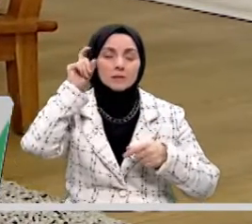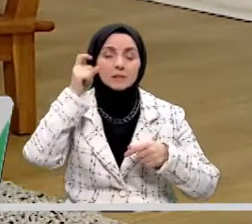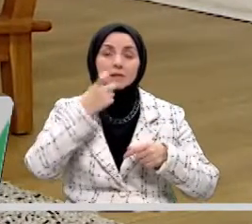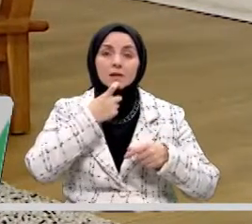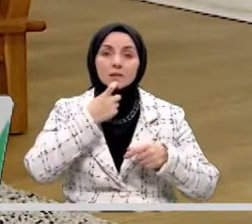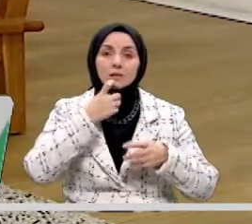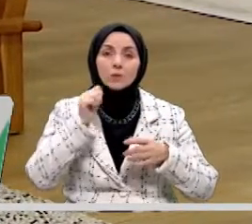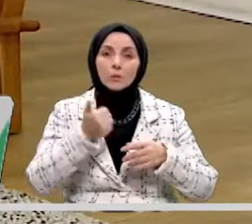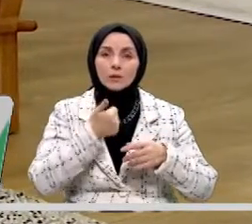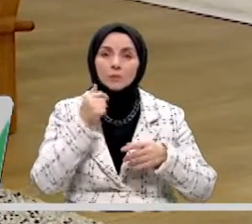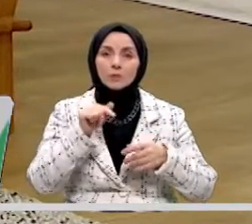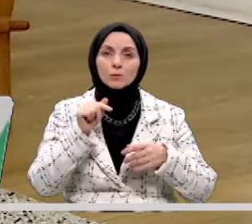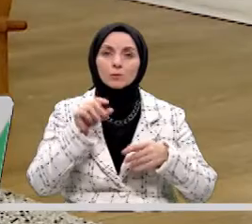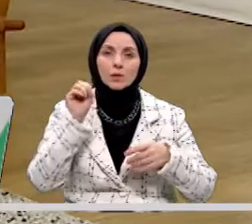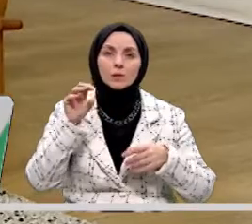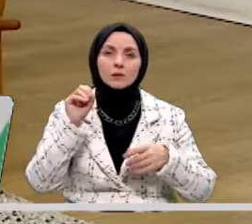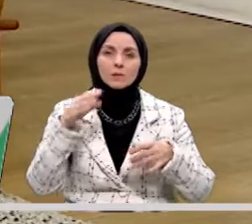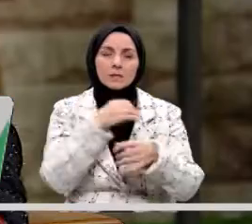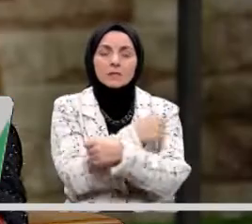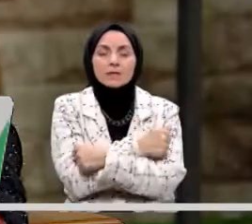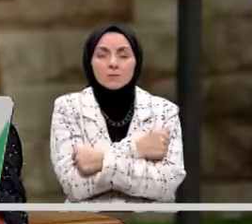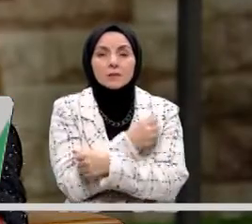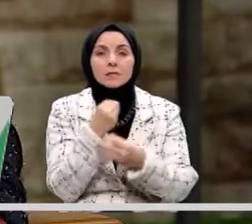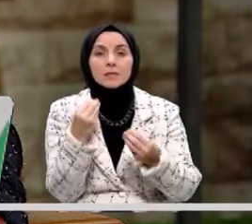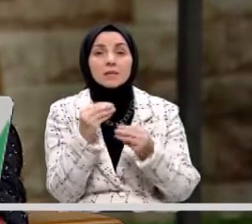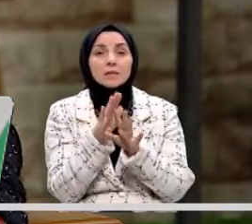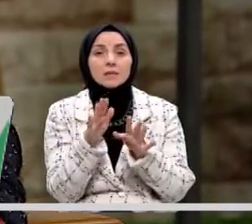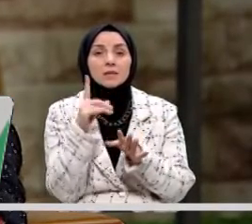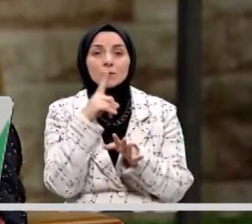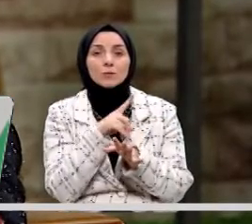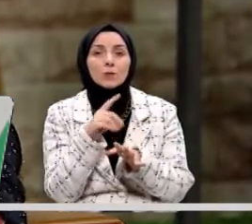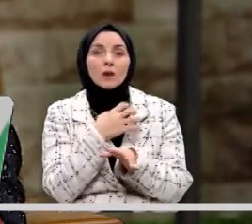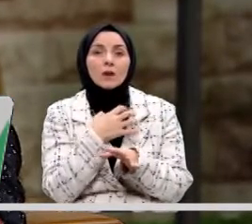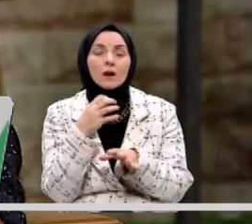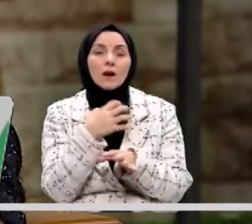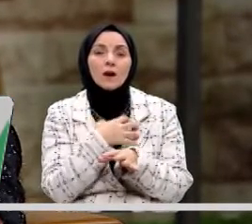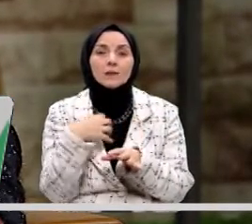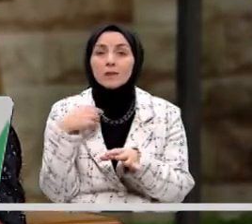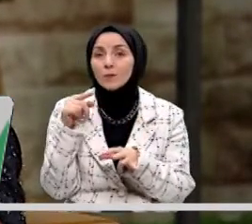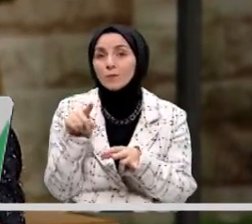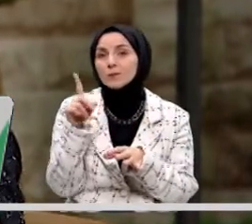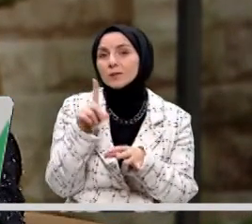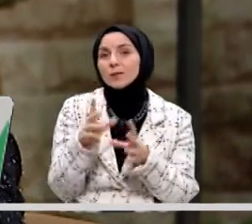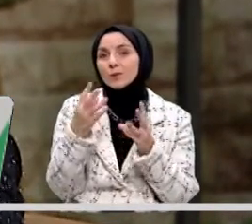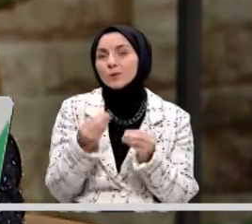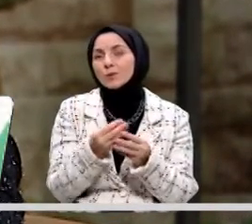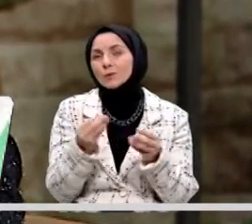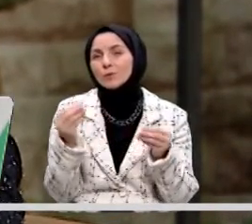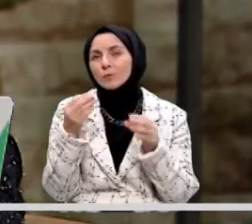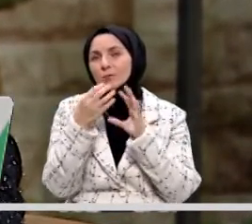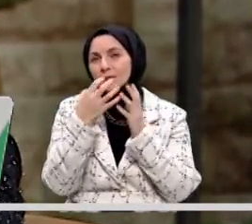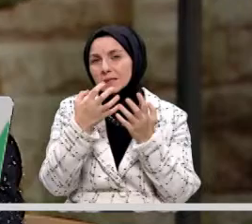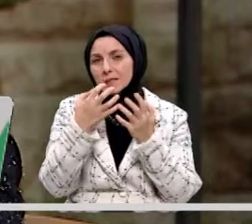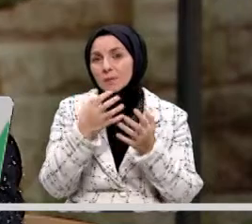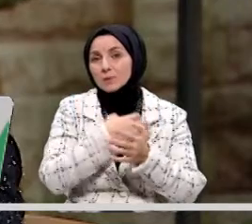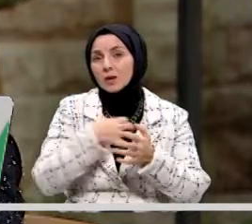burada öğretmene sarılması iyi değil çünkü anneyi ona tek olarak özel olarak çok ilgilenmiş çok anneye yakın Anne